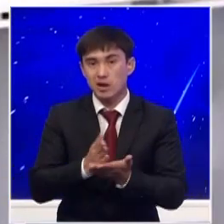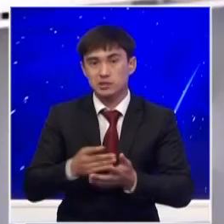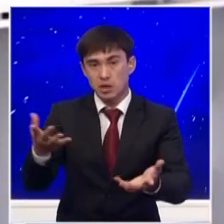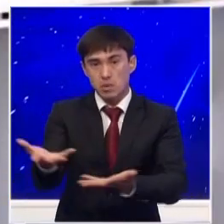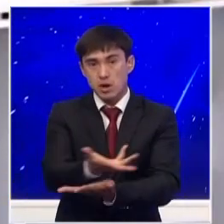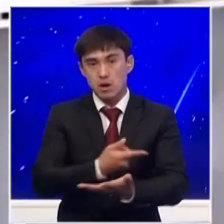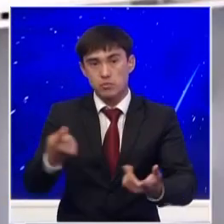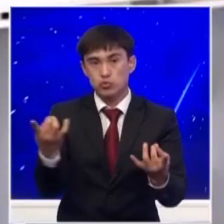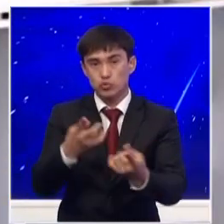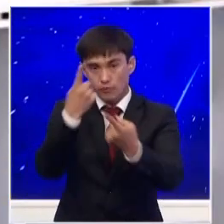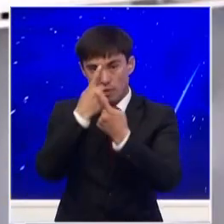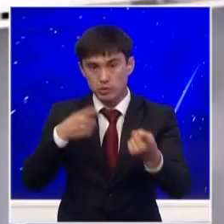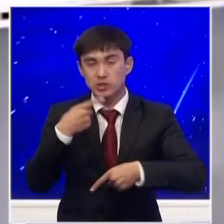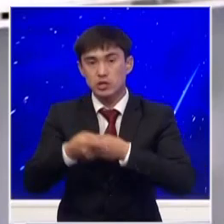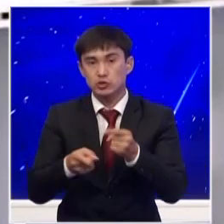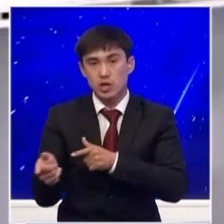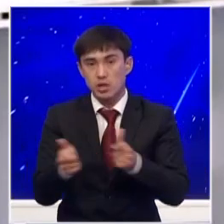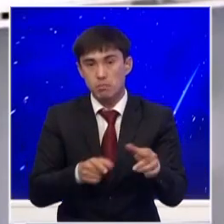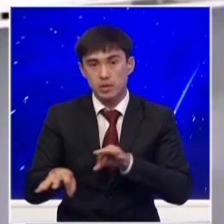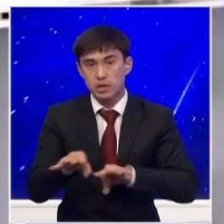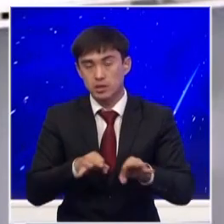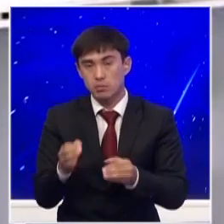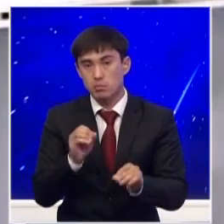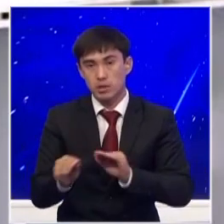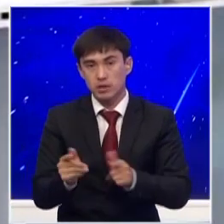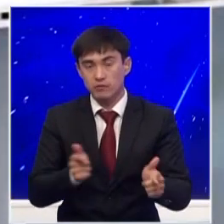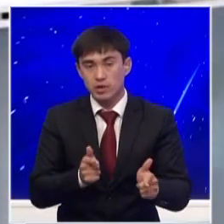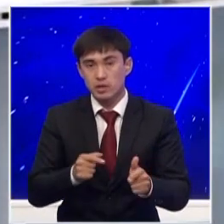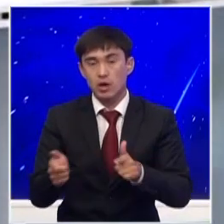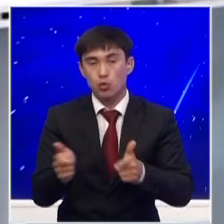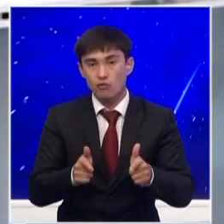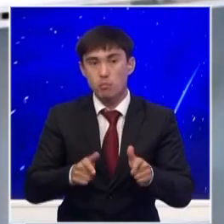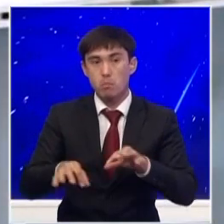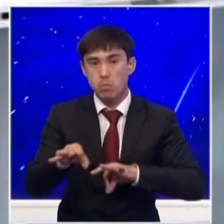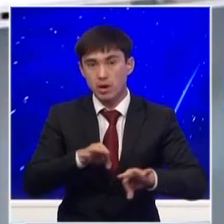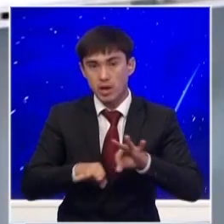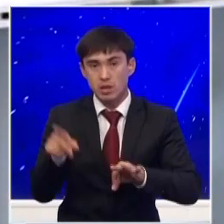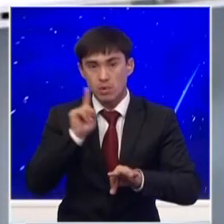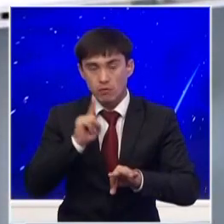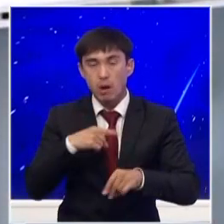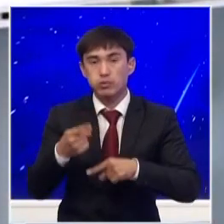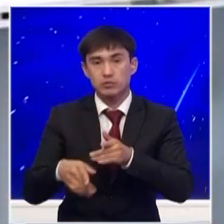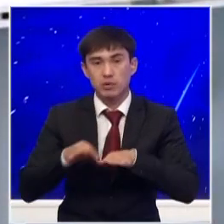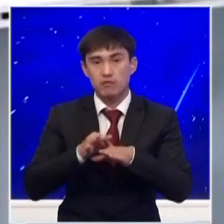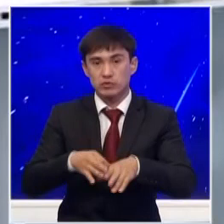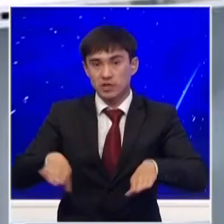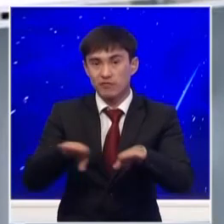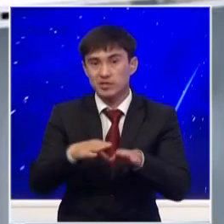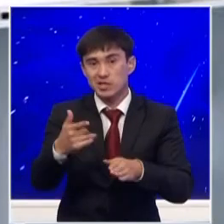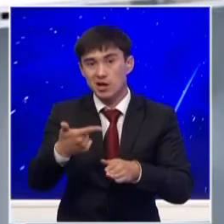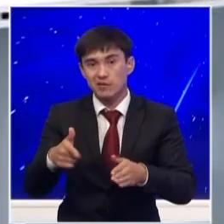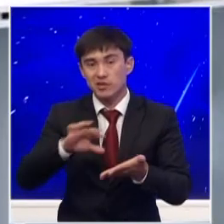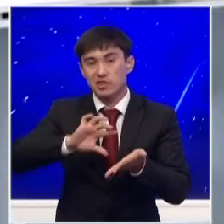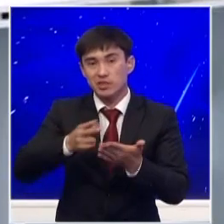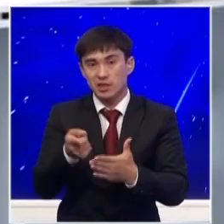информацию. Следующий этап – редакционно-подготовительные мероприятия. Мы готовим макет карты, проводится работа на сравнение на соответствие географических